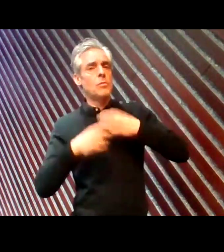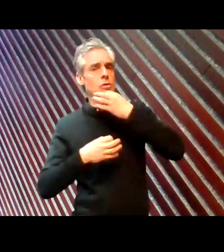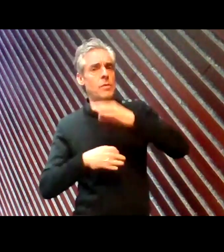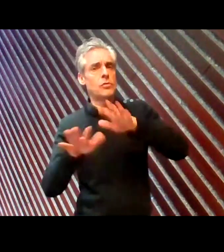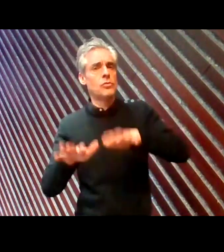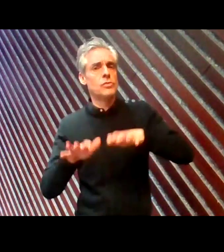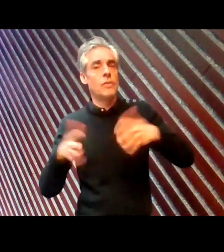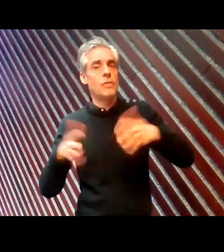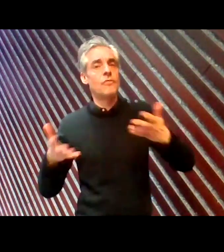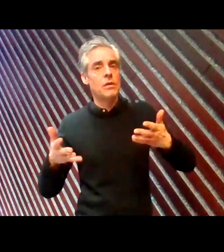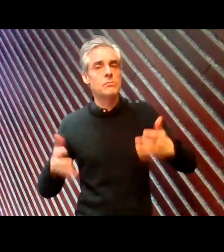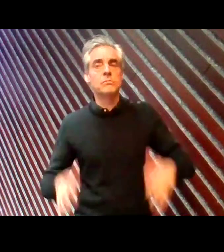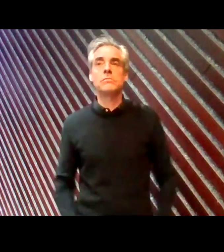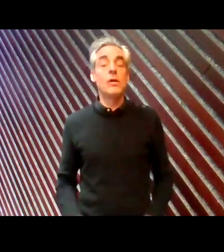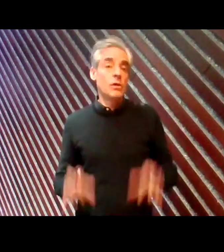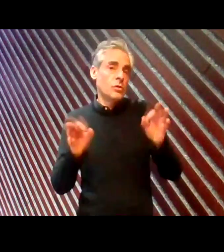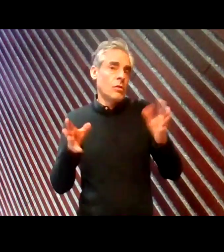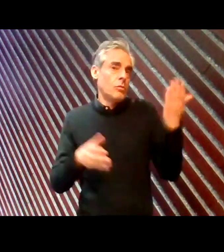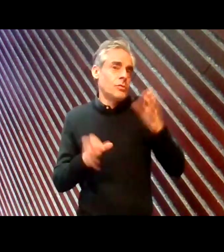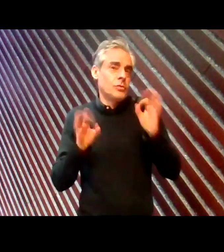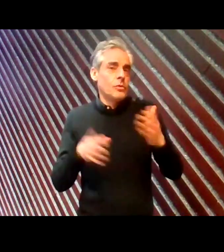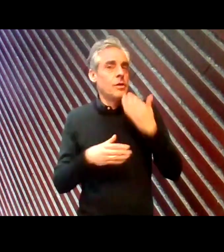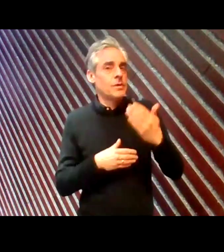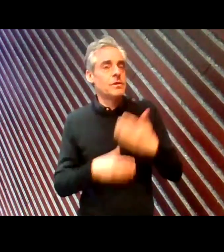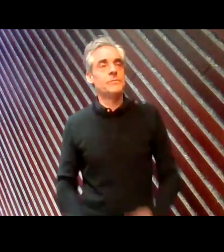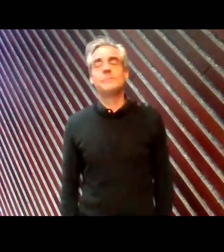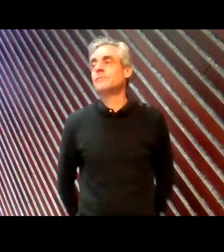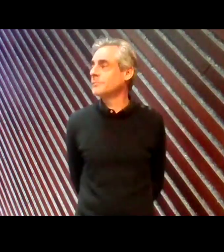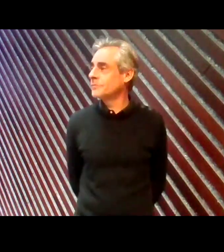voilà je suis en train de vous voir et merci